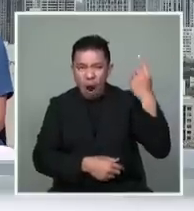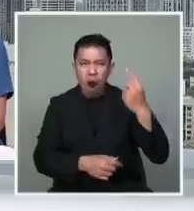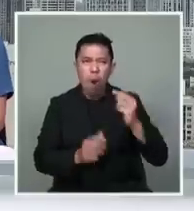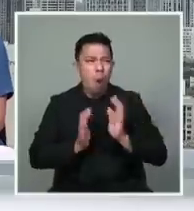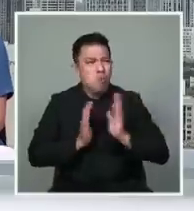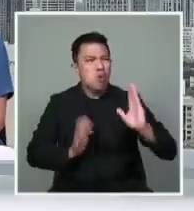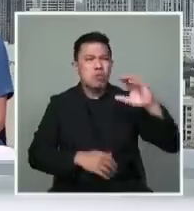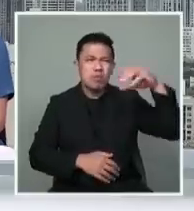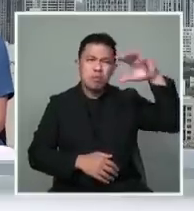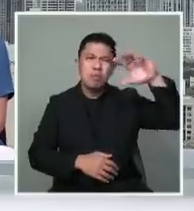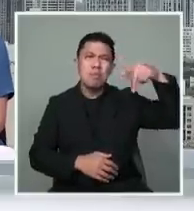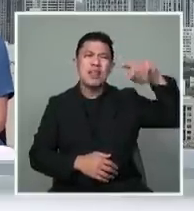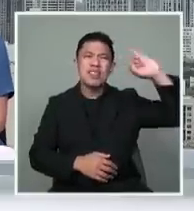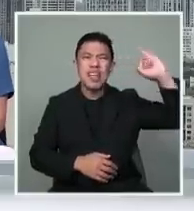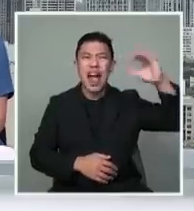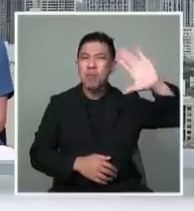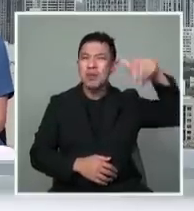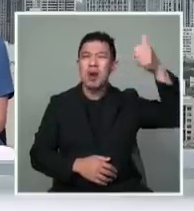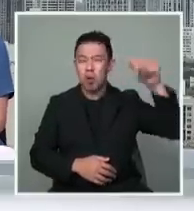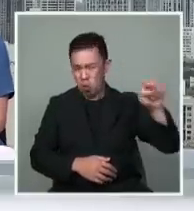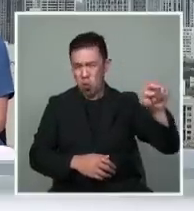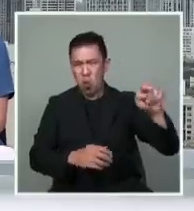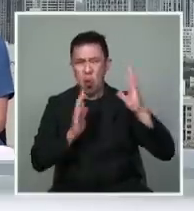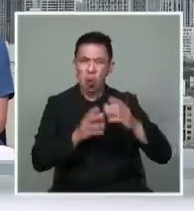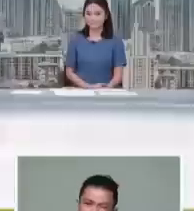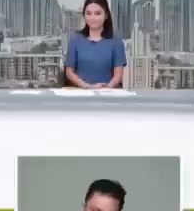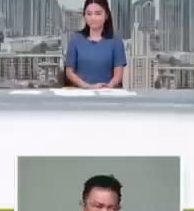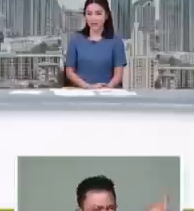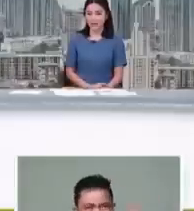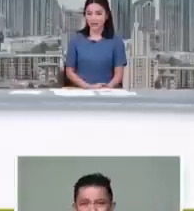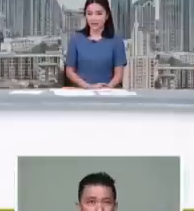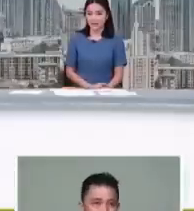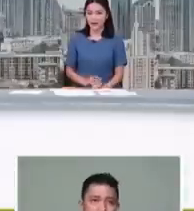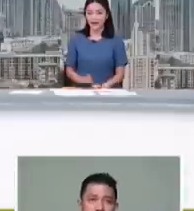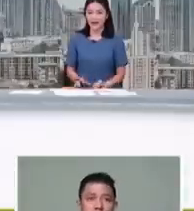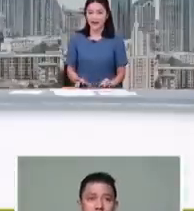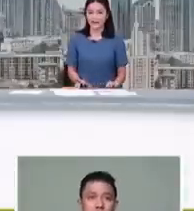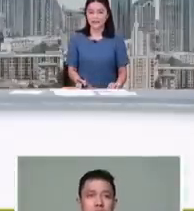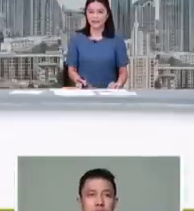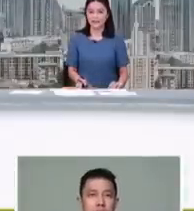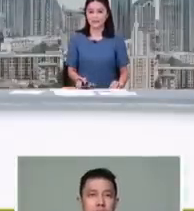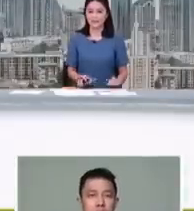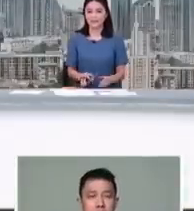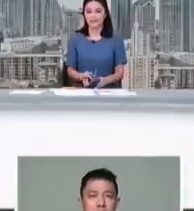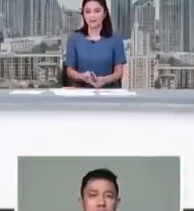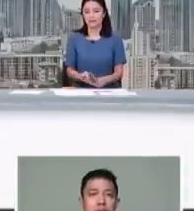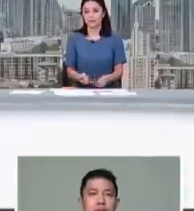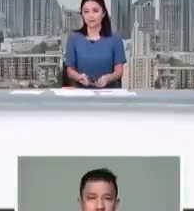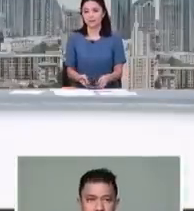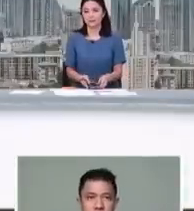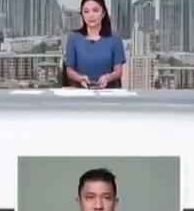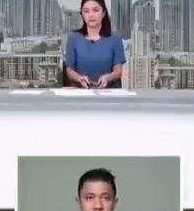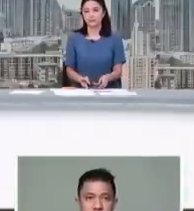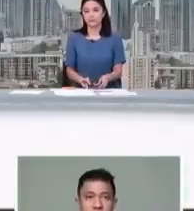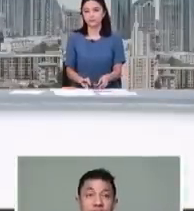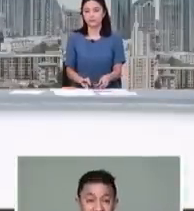ยวชาญบ้านเขาวิเคราะห์กันอย่างไรนะครับมาติดตามกันกับพี่มิกกี้ผ่าน True V Room ครับสวัสดีครับพี่มิกกี้ครับ สวัสดีค่ะ สวัสดีค่ะคุณพลอยคุณนิว